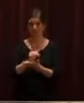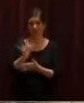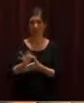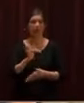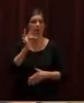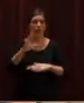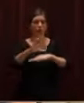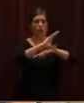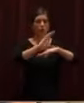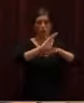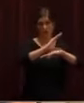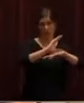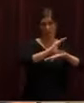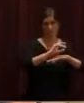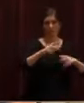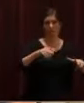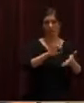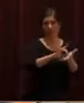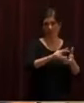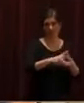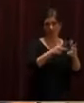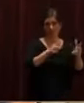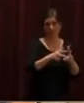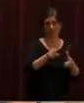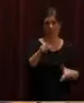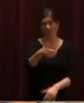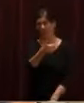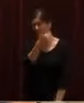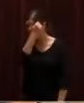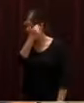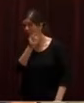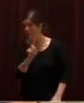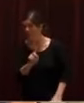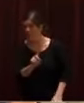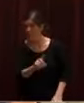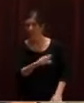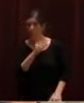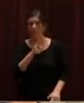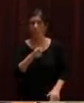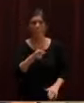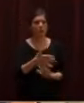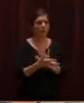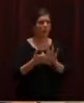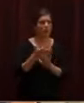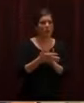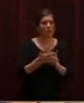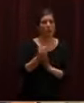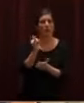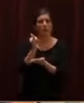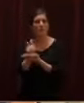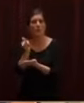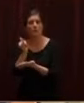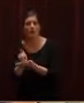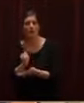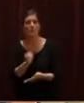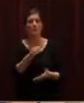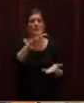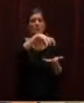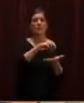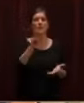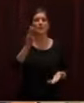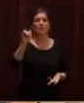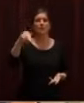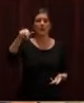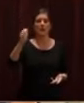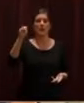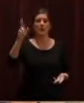socials. No se desatengui, perquè xerrant de diferents centres públics amb episodis similars, de Limàs, d'Espinaret, de pisos